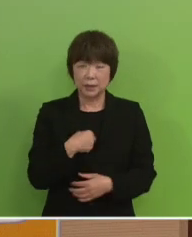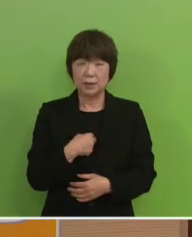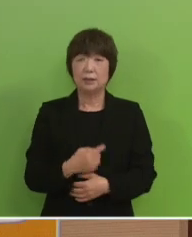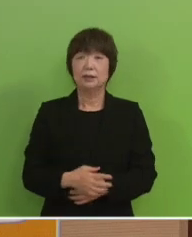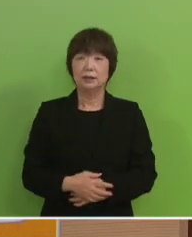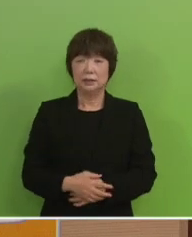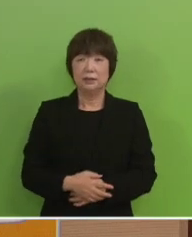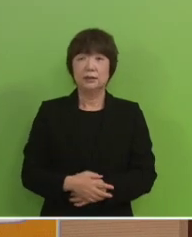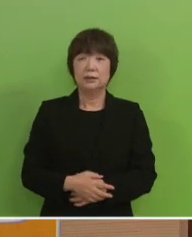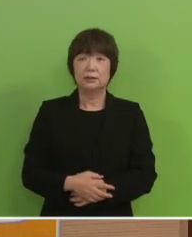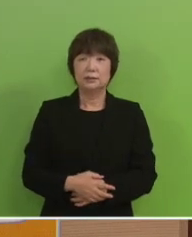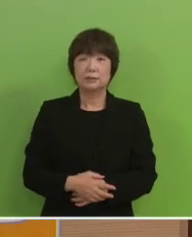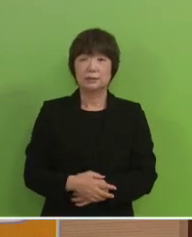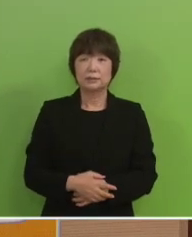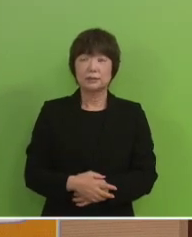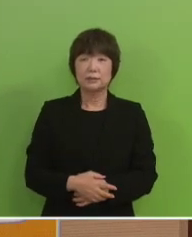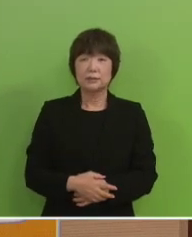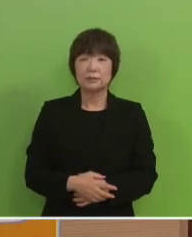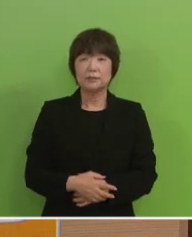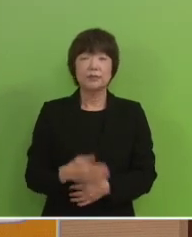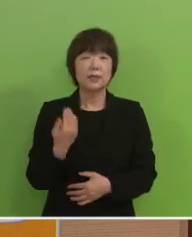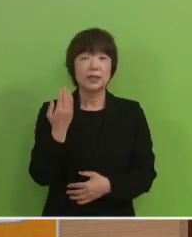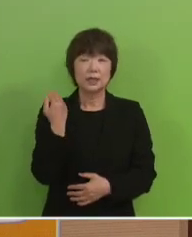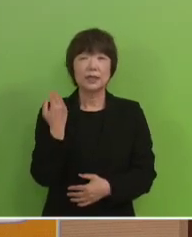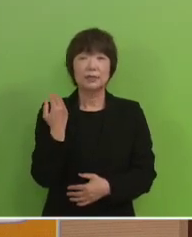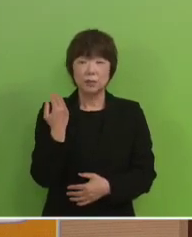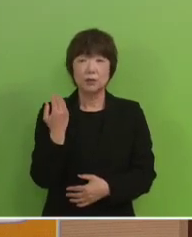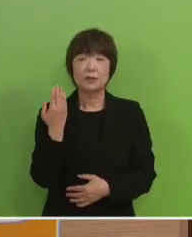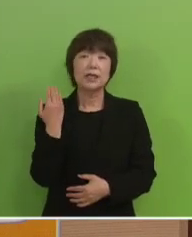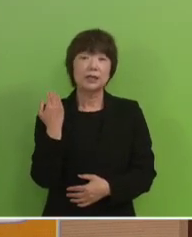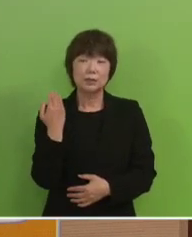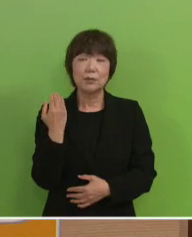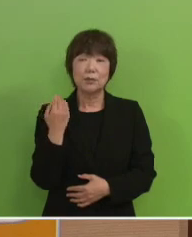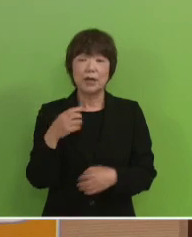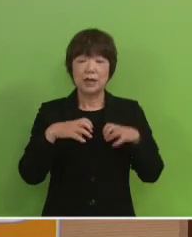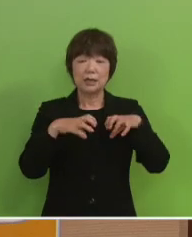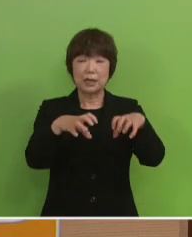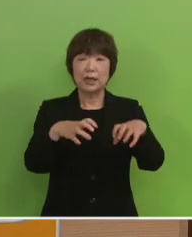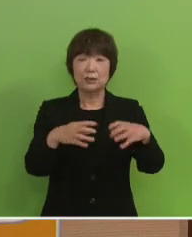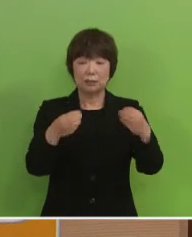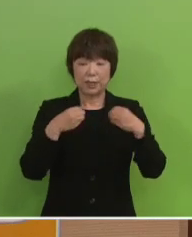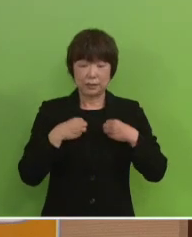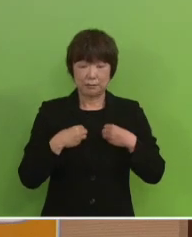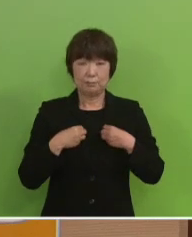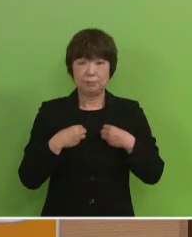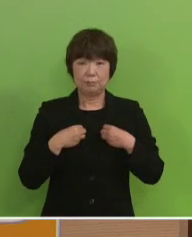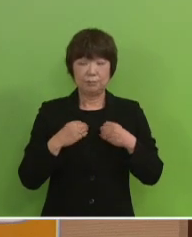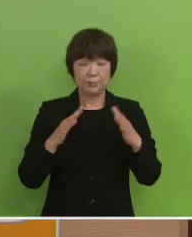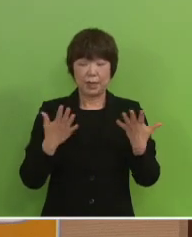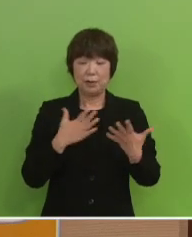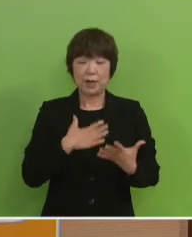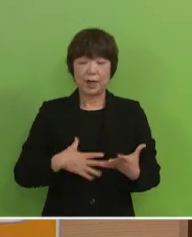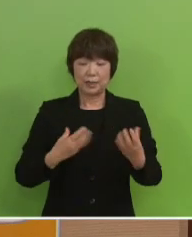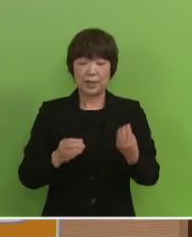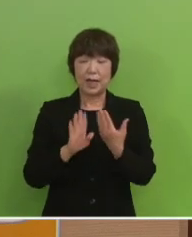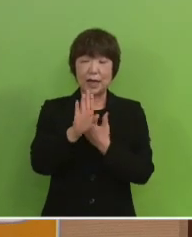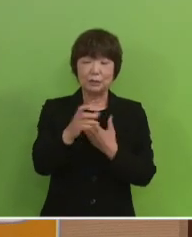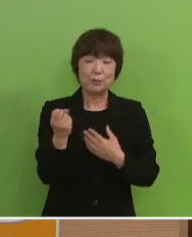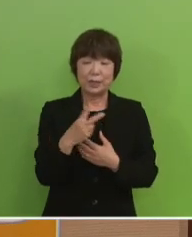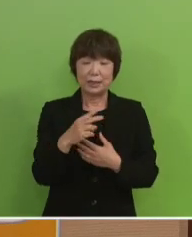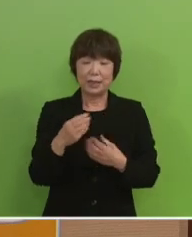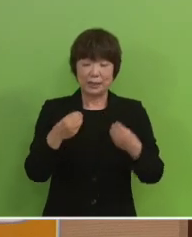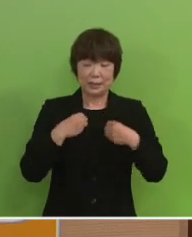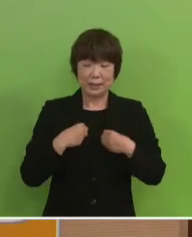ますまあ先ほどもあの件くらい繁華街のクラスターで一旦いい生の方が陽性になったというお話もしましたが